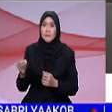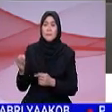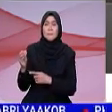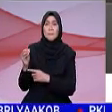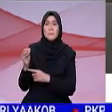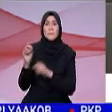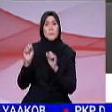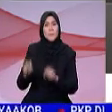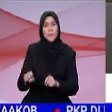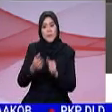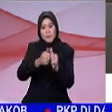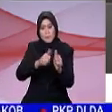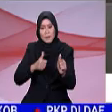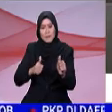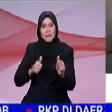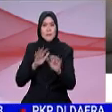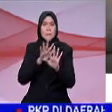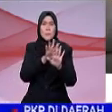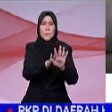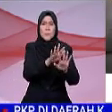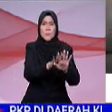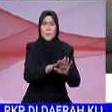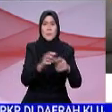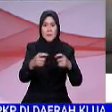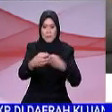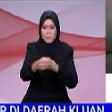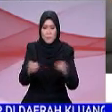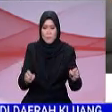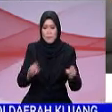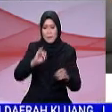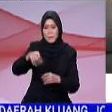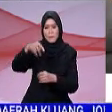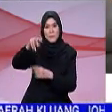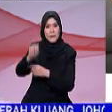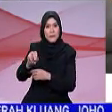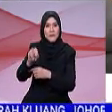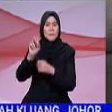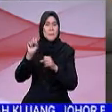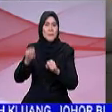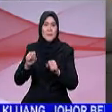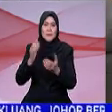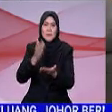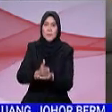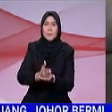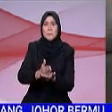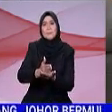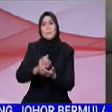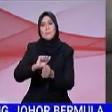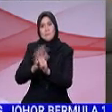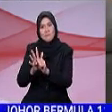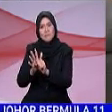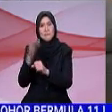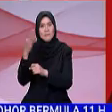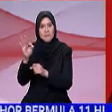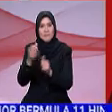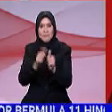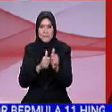langsung dapat mengelak berlakunya kesesakan di pejabat JPN sekaligus membendung penularan COVID-19.